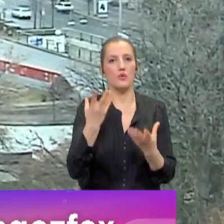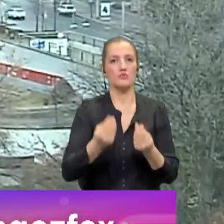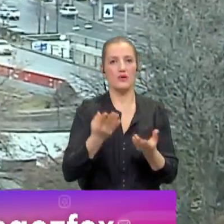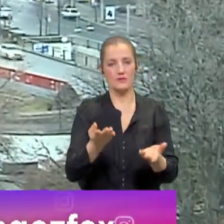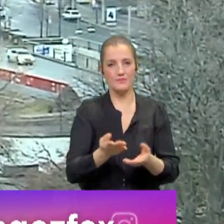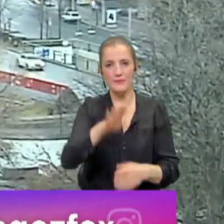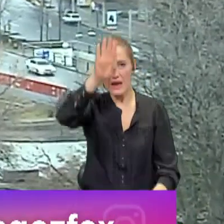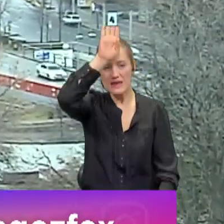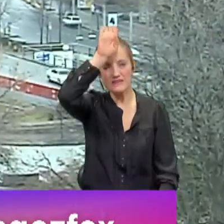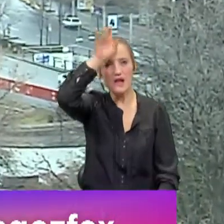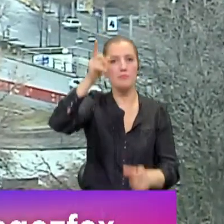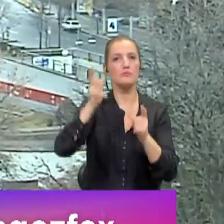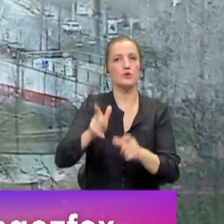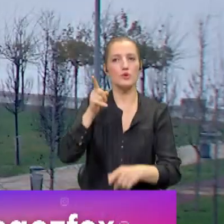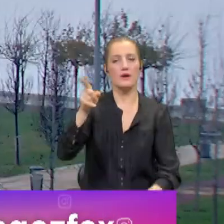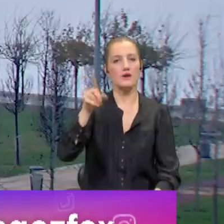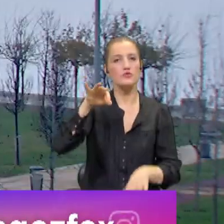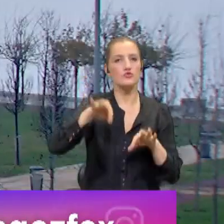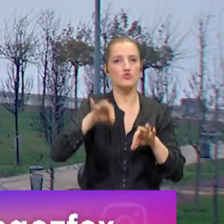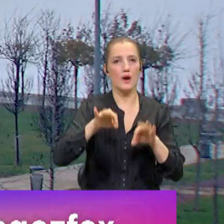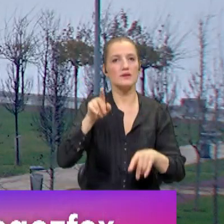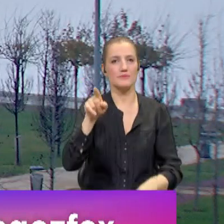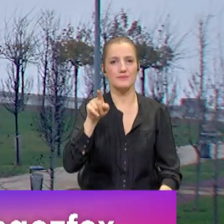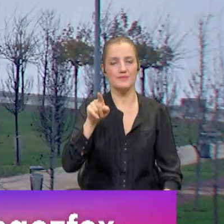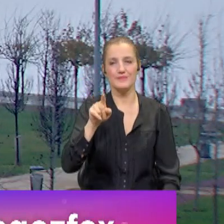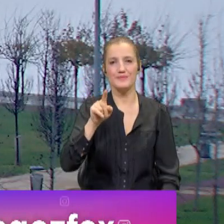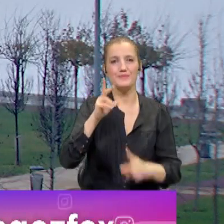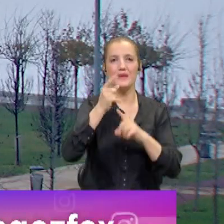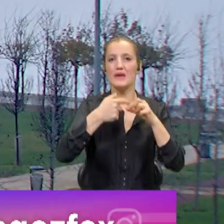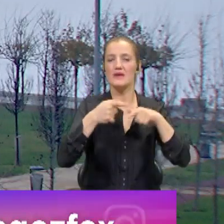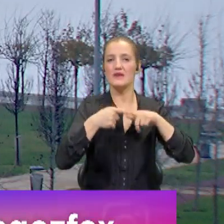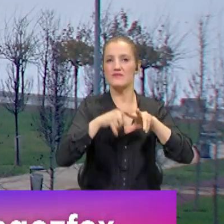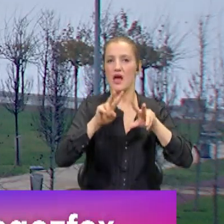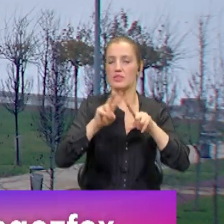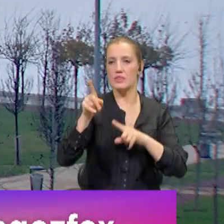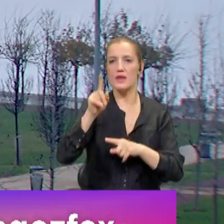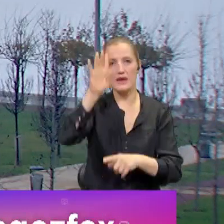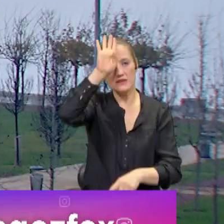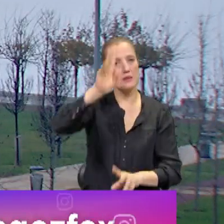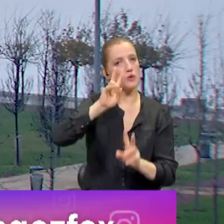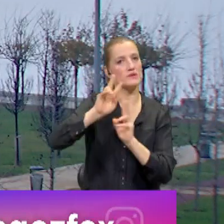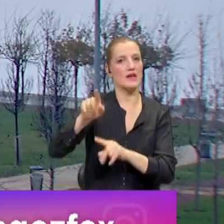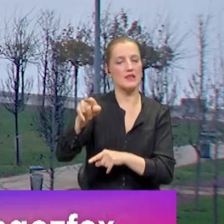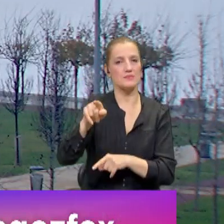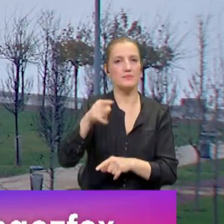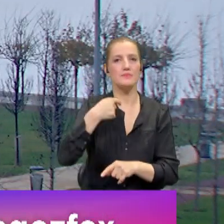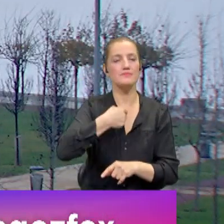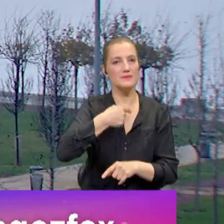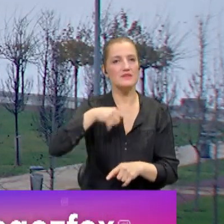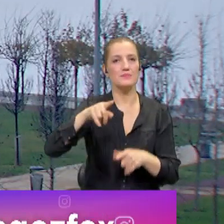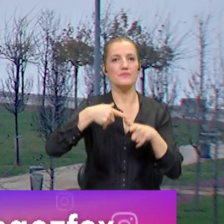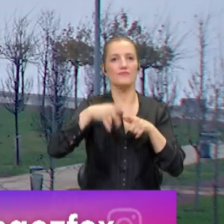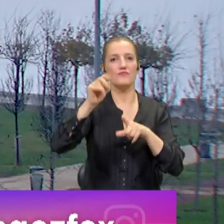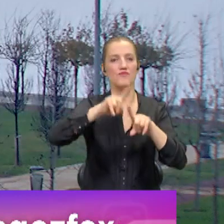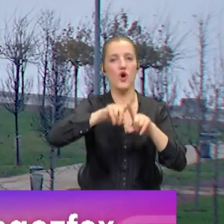olacak İstanbul İstanbul'da şu an itibariyle her irfan bir de İstanbul gösterelim mi Bizim Fox